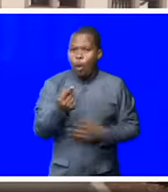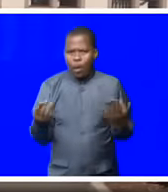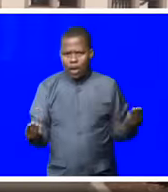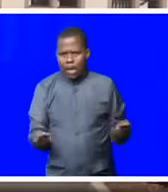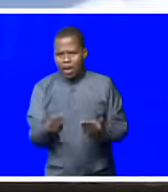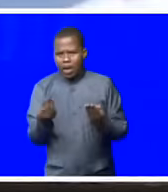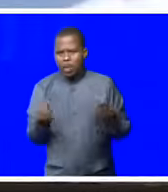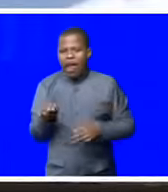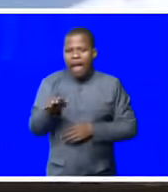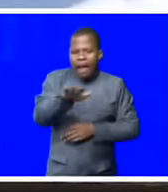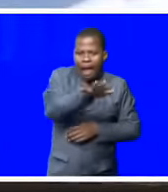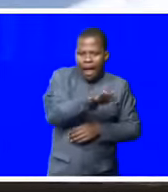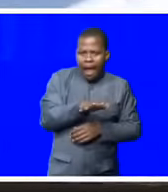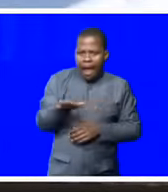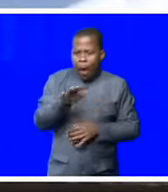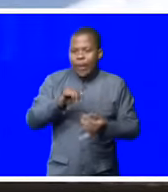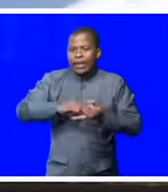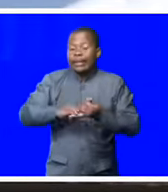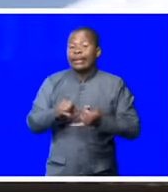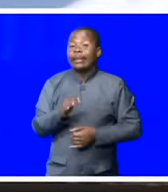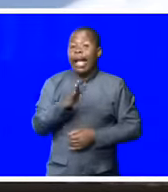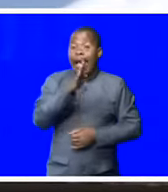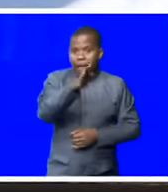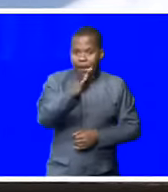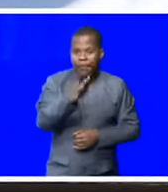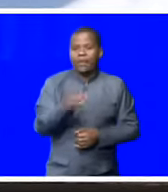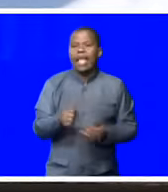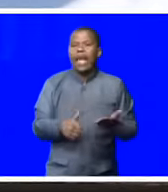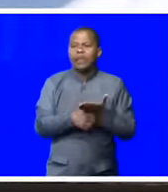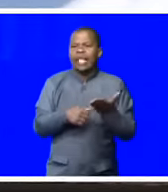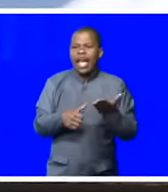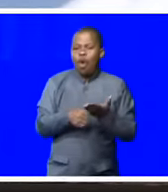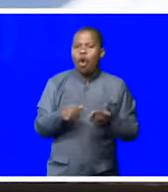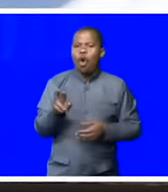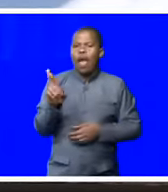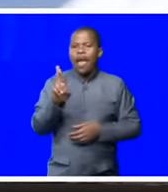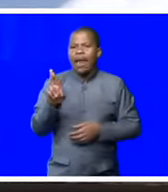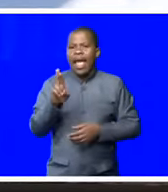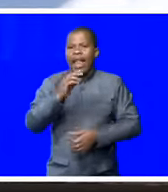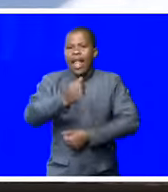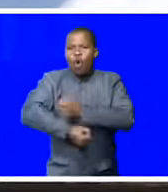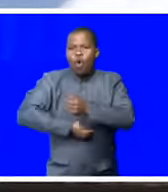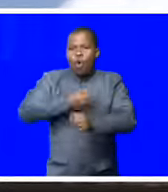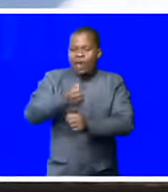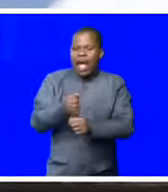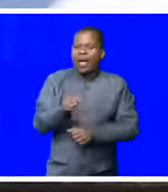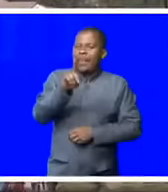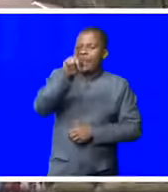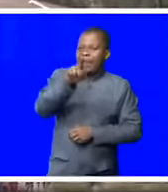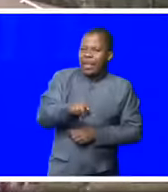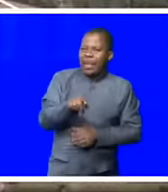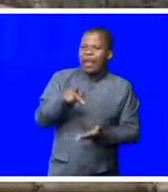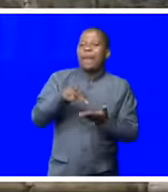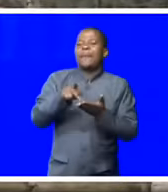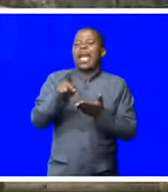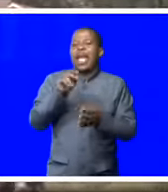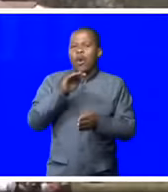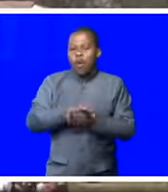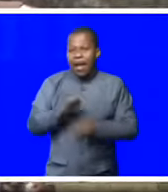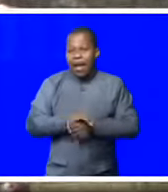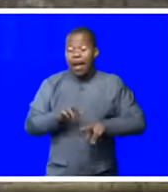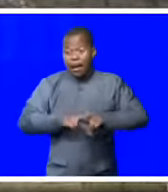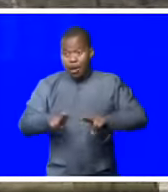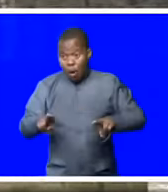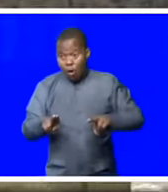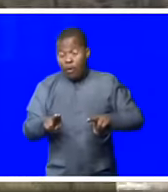tekubhadalwa kwema-rates. Umgcini mafa womasipala muzi mkhonta uthi inkinga labahlangabetana nayo kakhulu kuleli